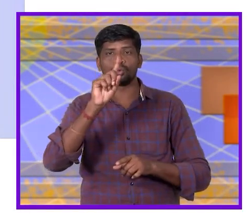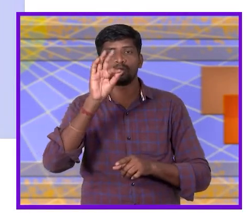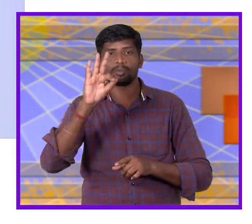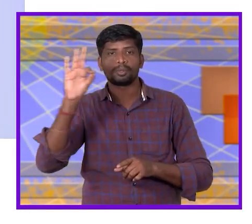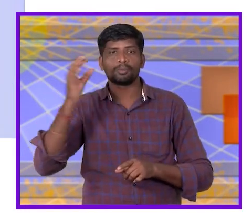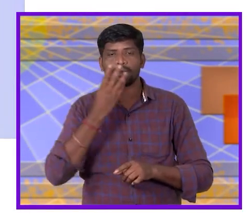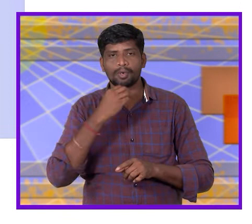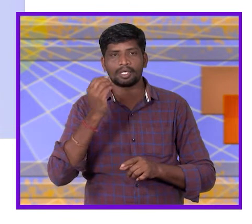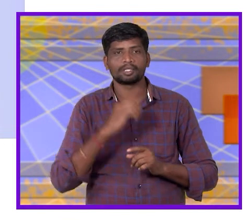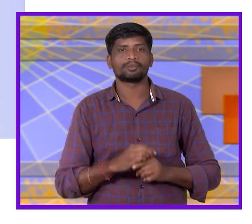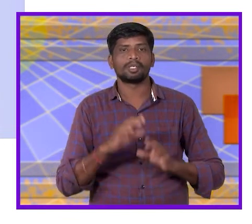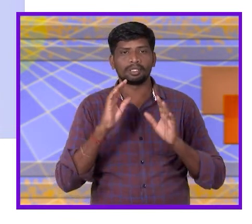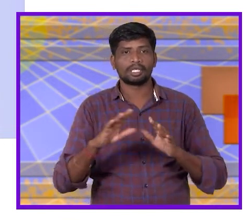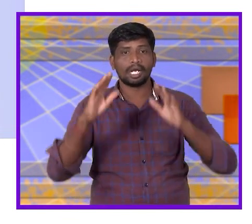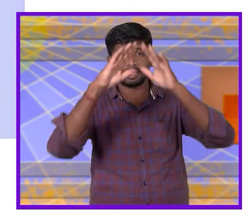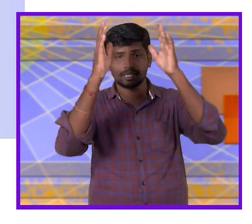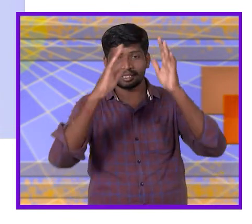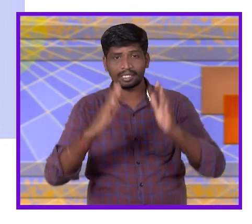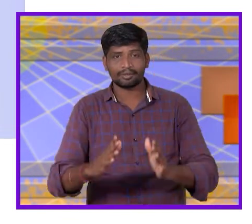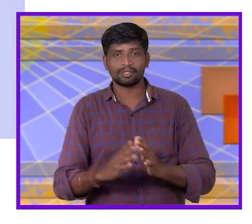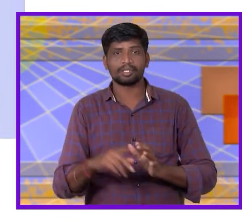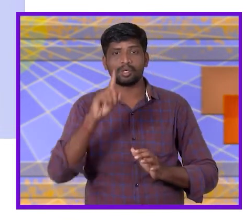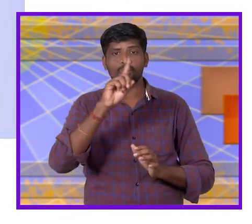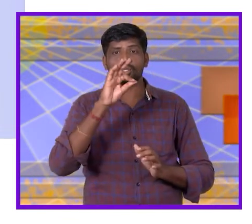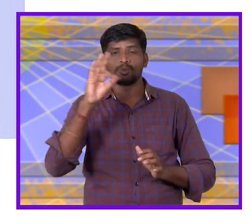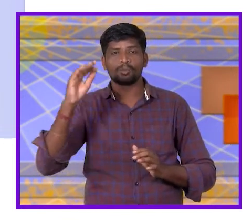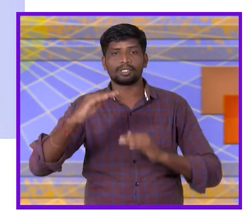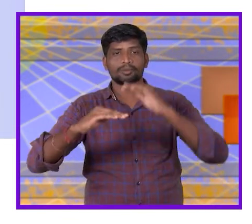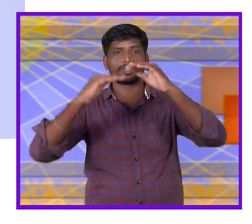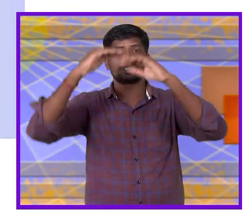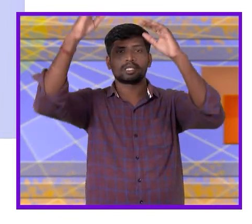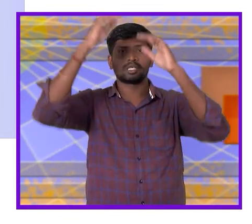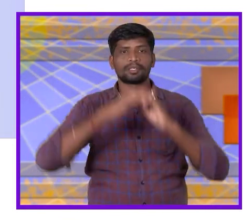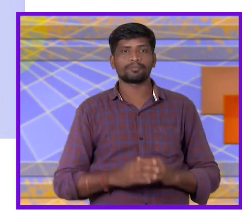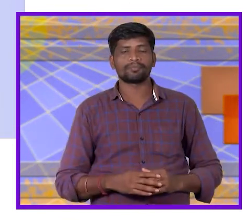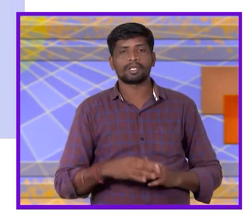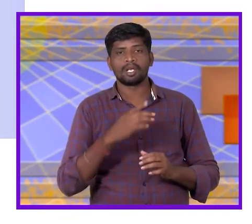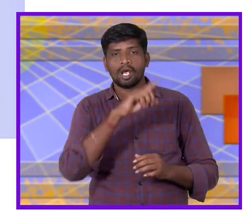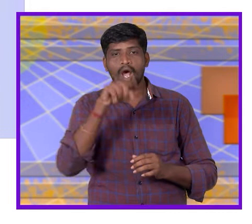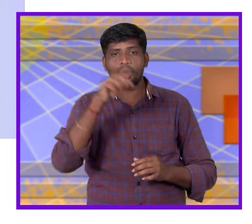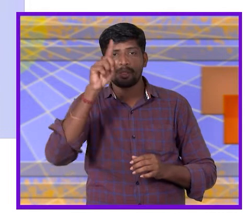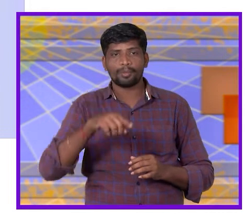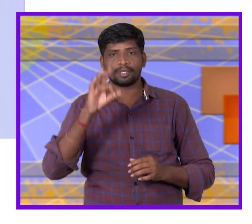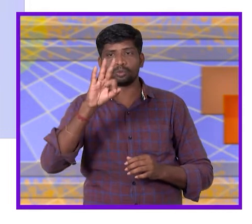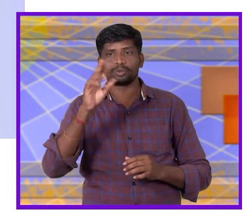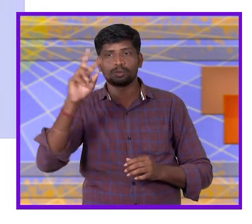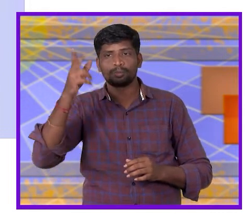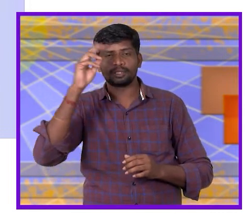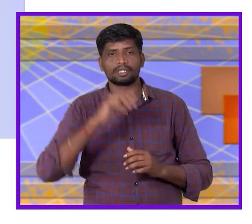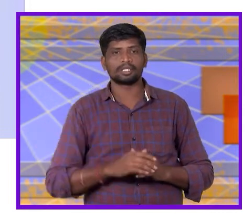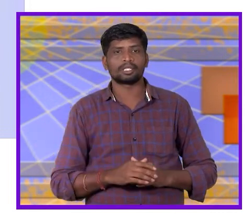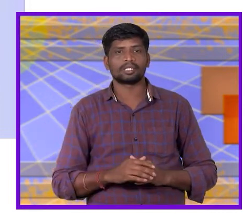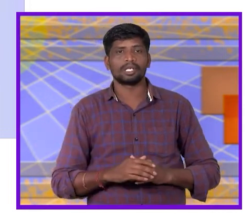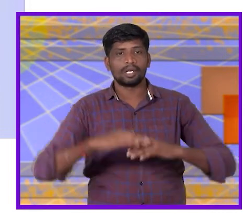வந்து 133 அடி, அறத்துப்பால் 38 அதிகாரங்கள், பீடத்தினுடைய உயரம்